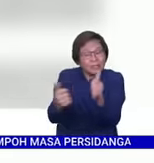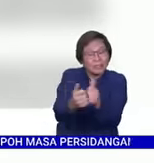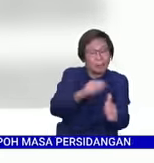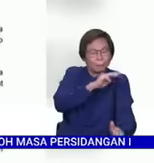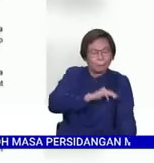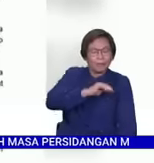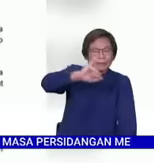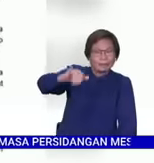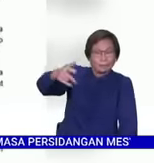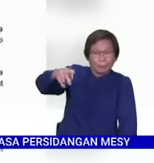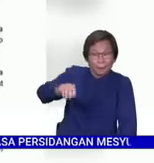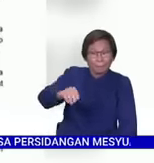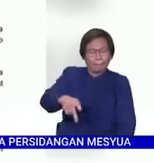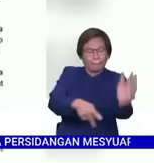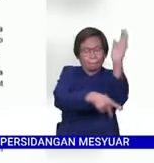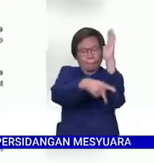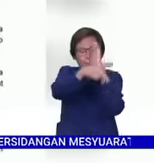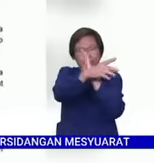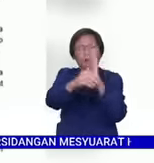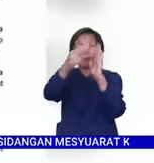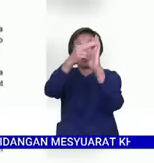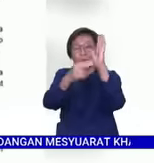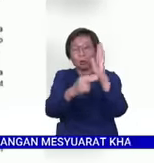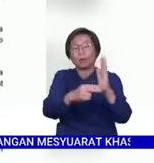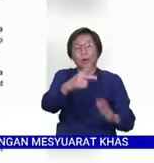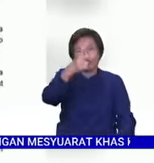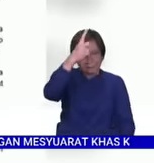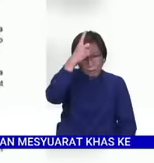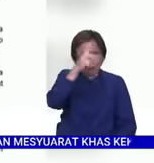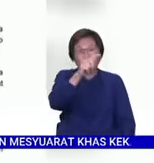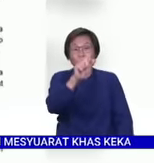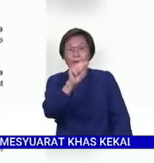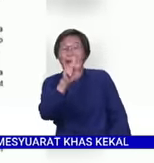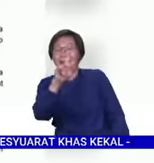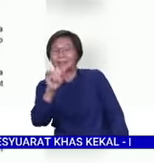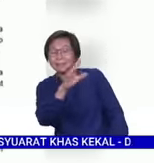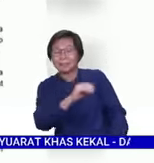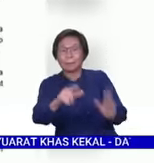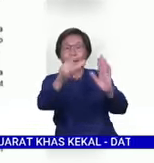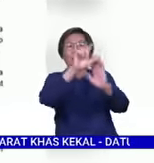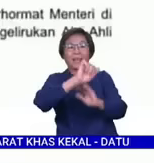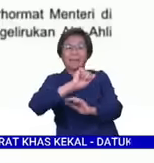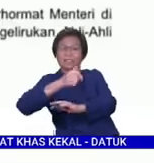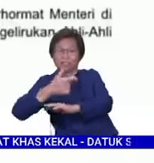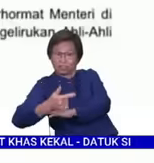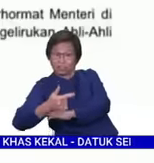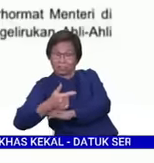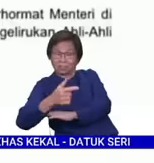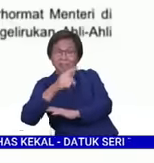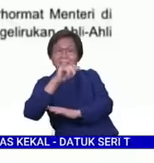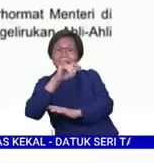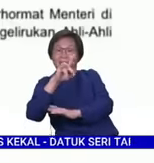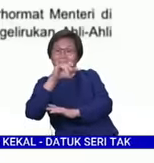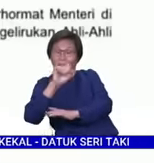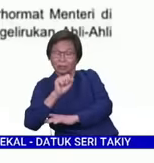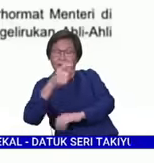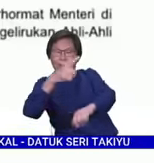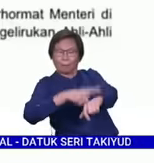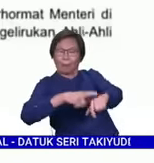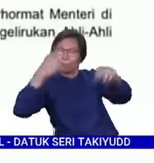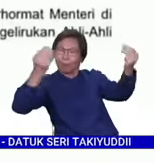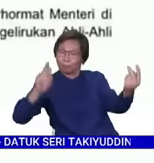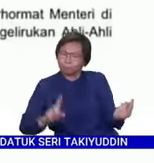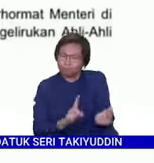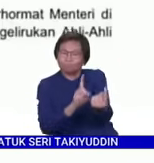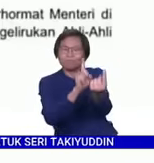Menteri kecepatan Perdana Menteri paling Medan undang-undang Datuk Sri taqiyuddin Hasan setel peguam negara transfer Idrus Harun Smash